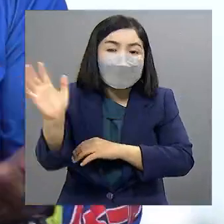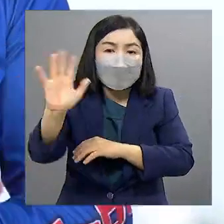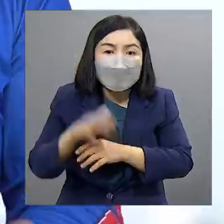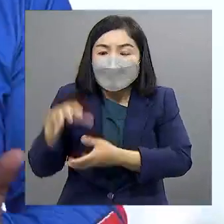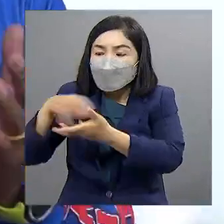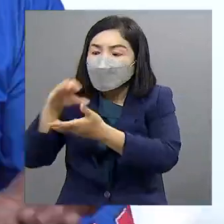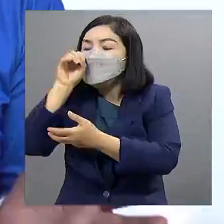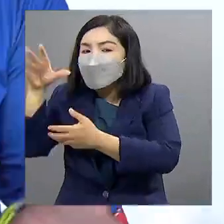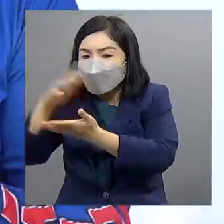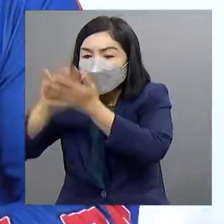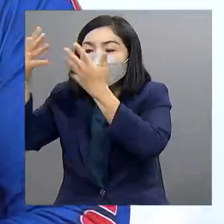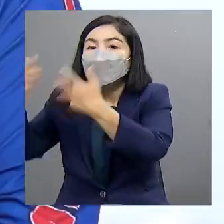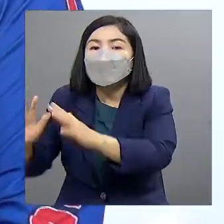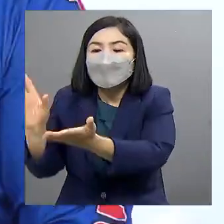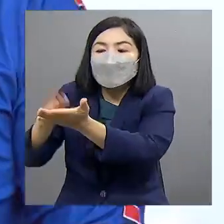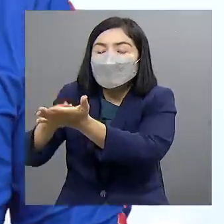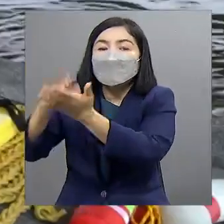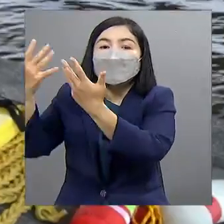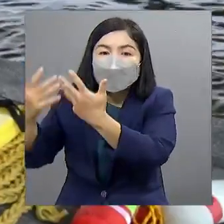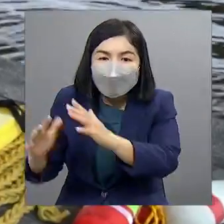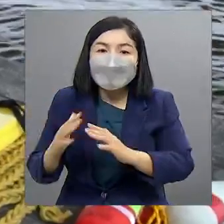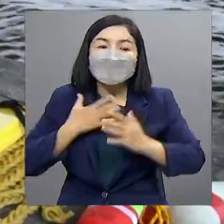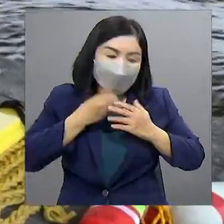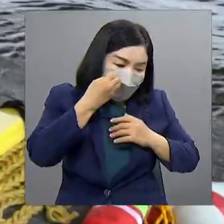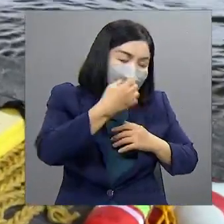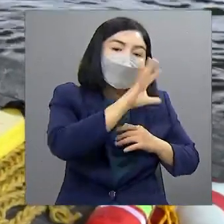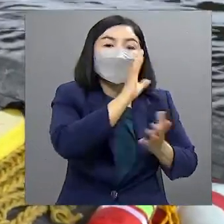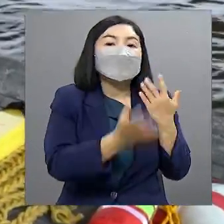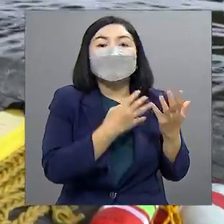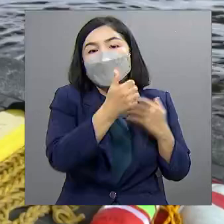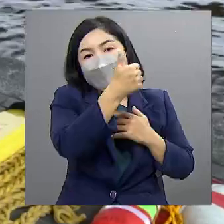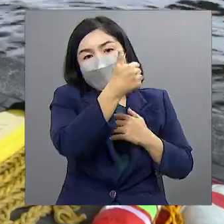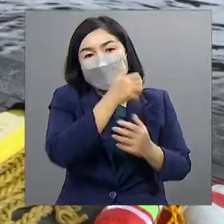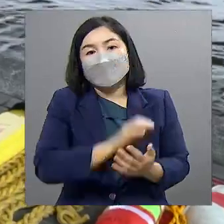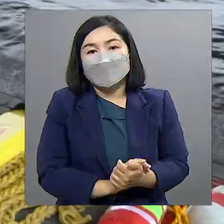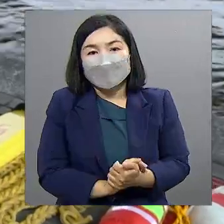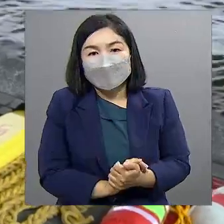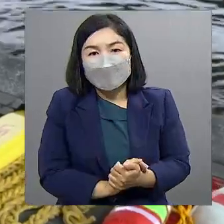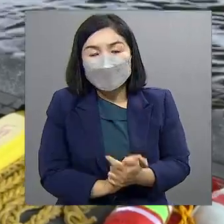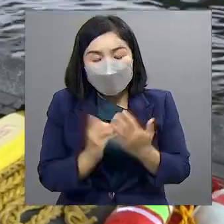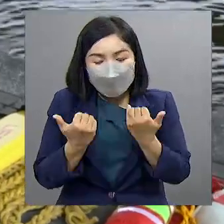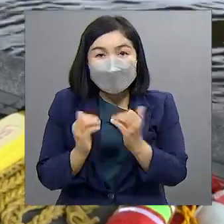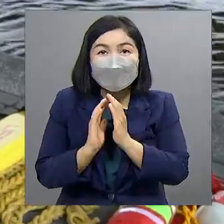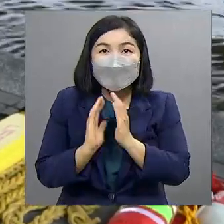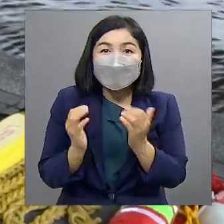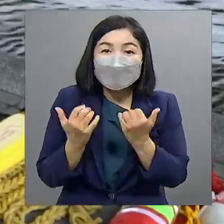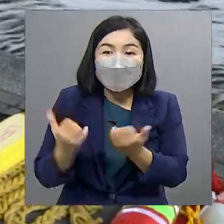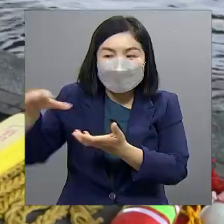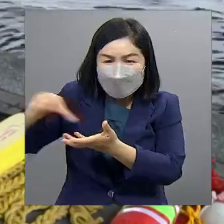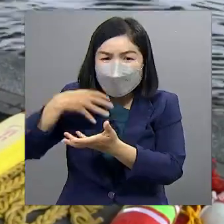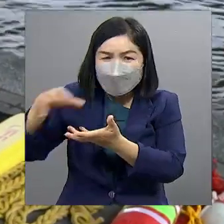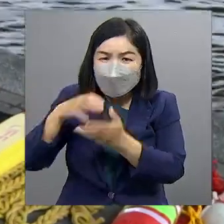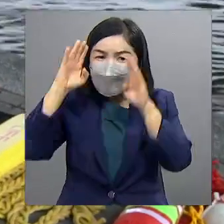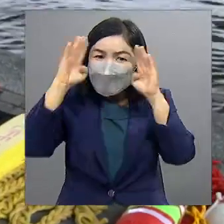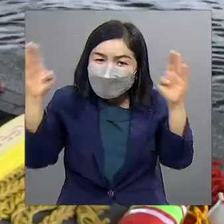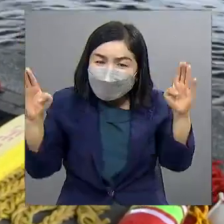บร้อยเขาจดบันทึกเราเรียบร้อยเราก็สามารถที่จะมูฟออนออกจากตรงนั้นได ้ค่ะค่ะวันนี้ขอบคุณคุณต้นมากๆเลยนะคะที่มาให้ข้อมูลความรู้ในเรื่อง